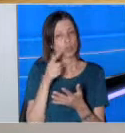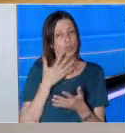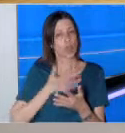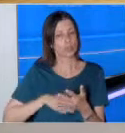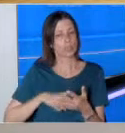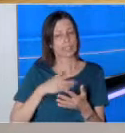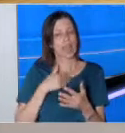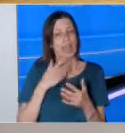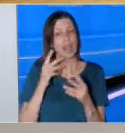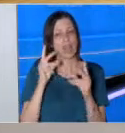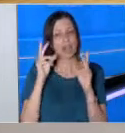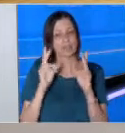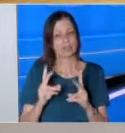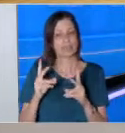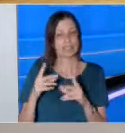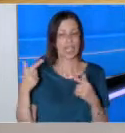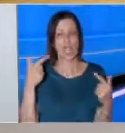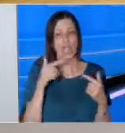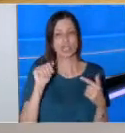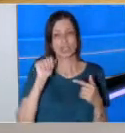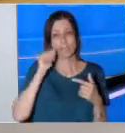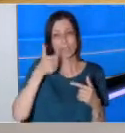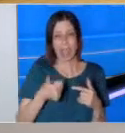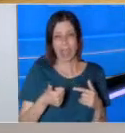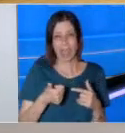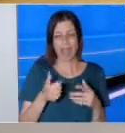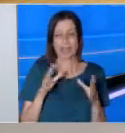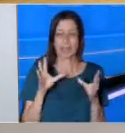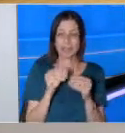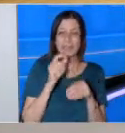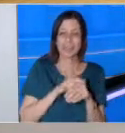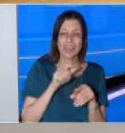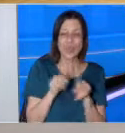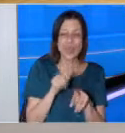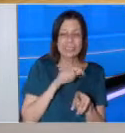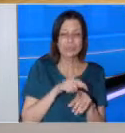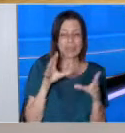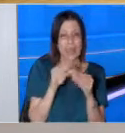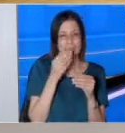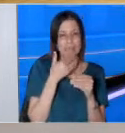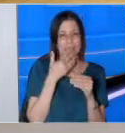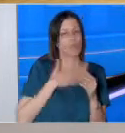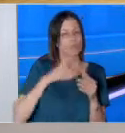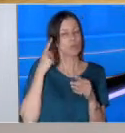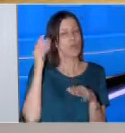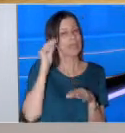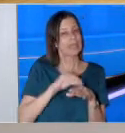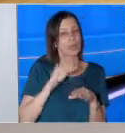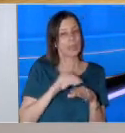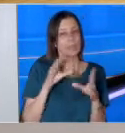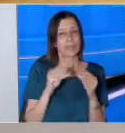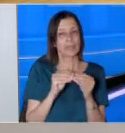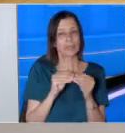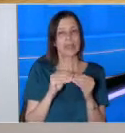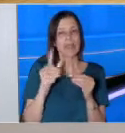מתכוון להפסיק את האש החל ממחר בתזמון עם ישראל. אנחנו רוצים לשמוע על כל העדכונים הללו מלילך שובל, כתבת הצבא